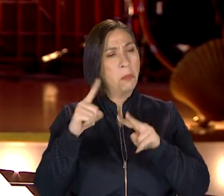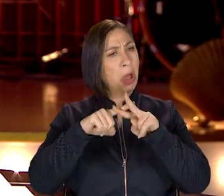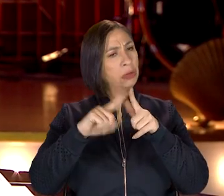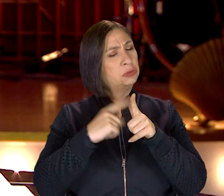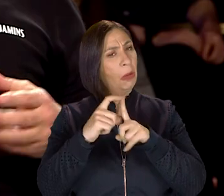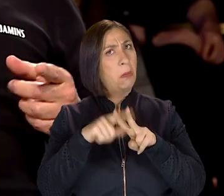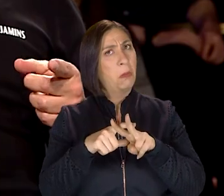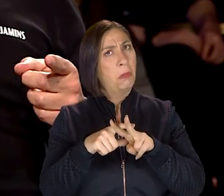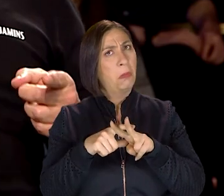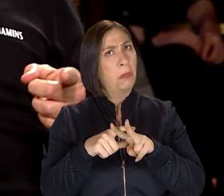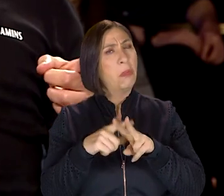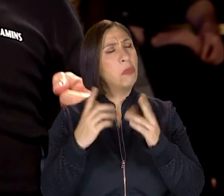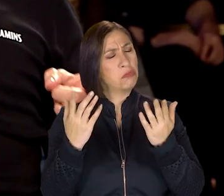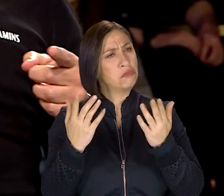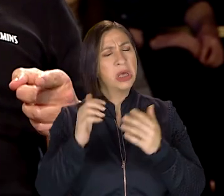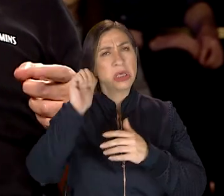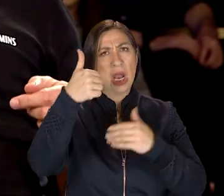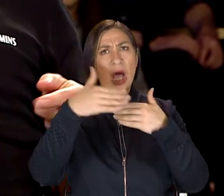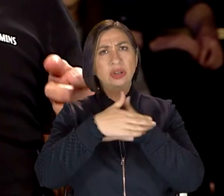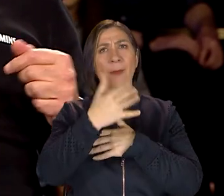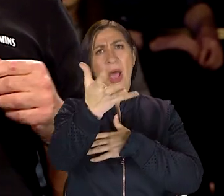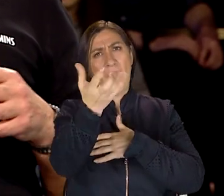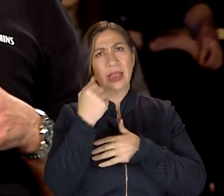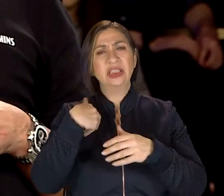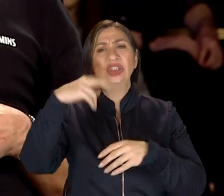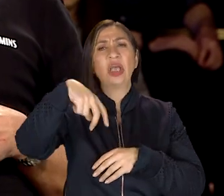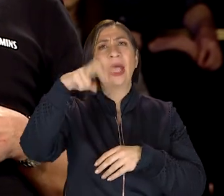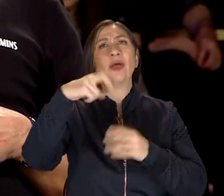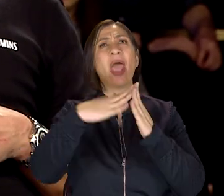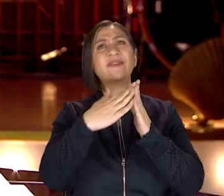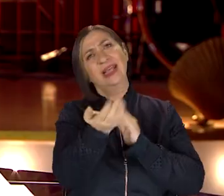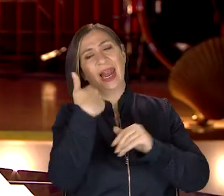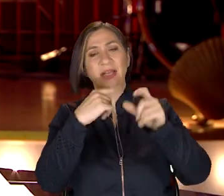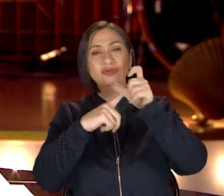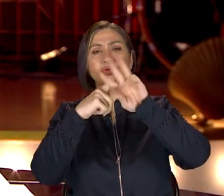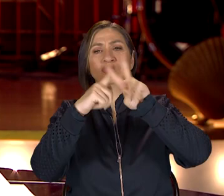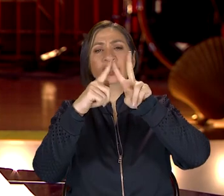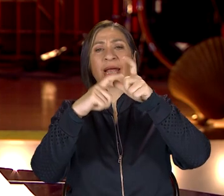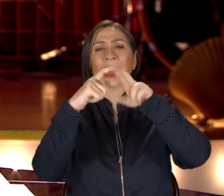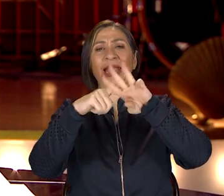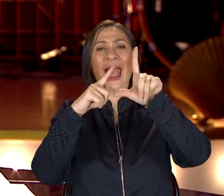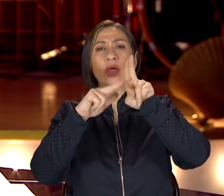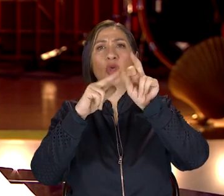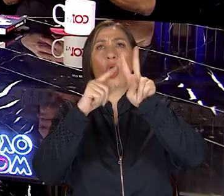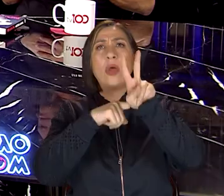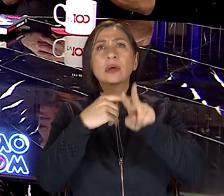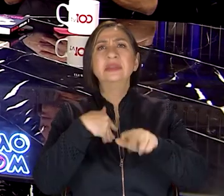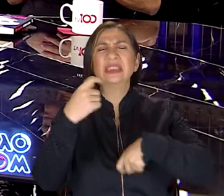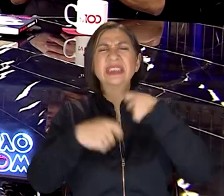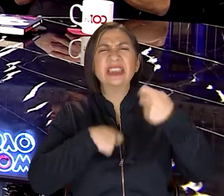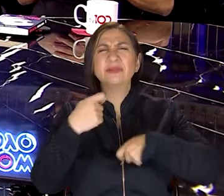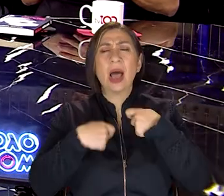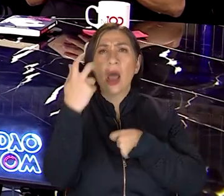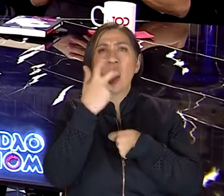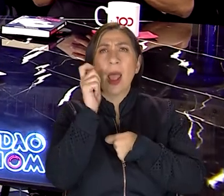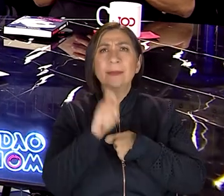da diyor ki, o zaman diyor yarın akşam onları al, bana Çengelköy eve gel diyor. Biz abi abuk sabuk bir şarkı yapmışız. Ajda